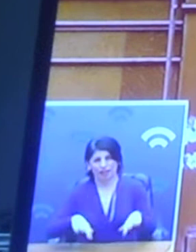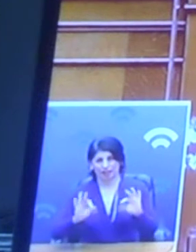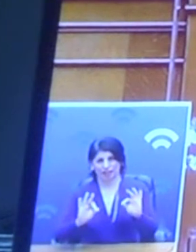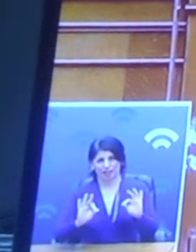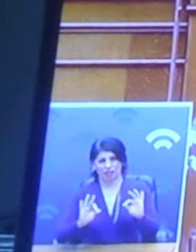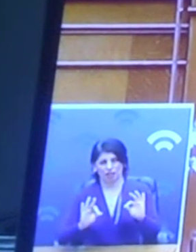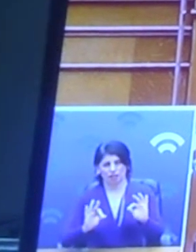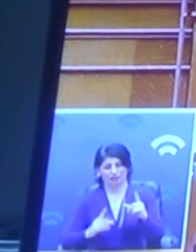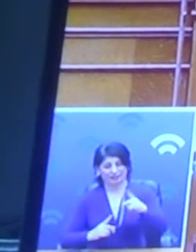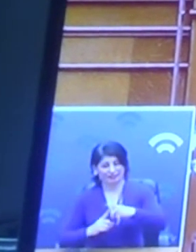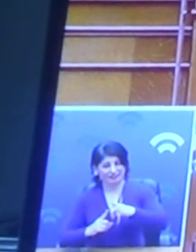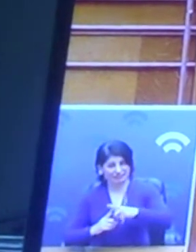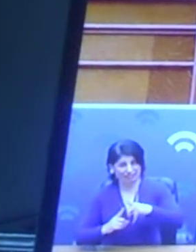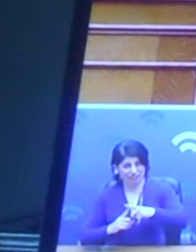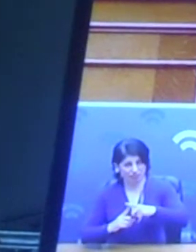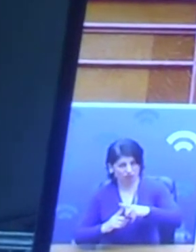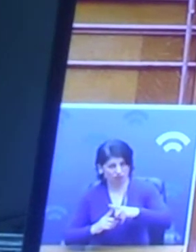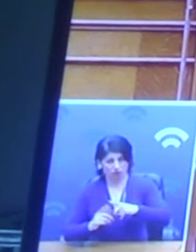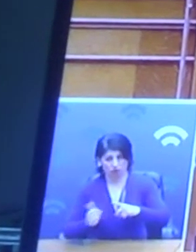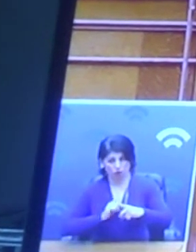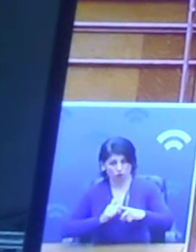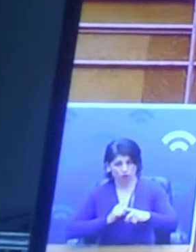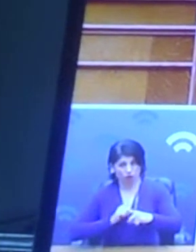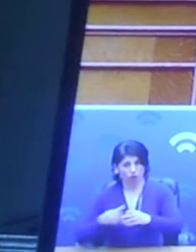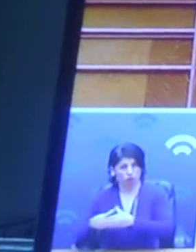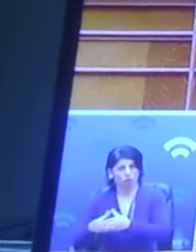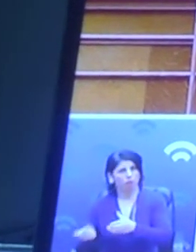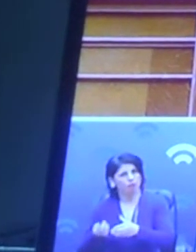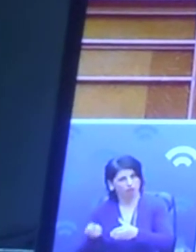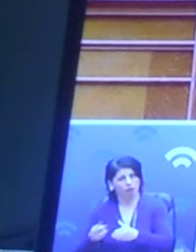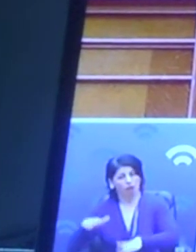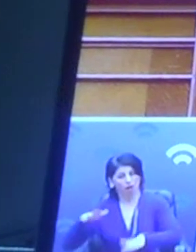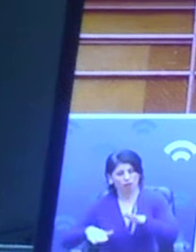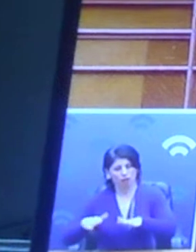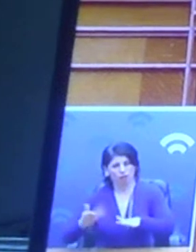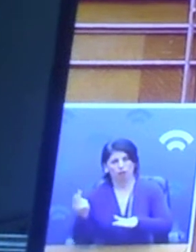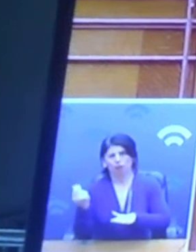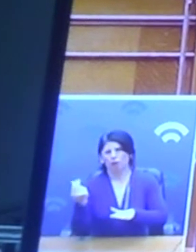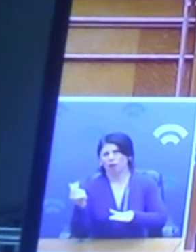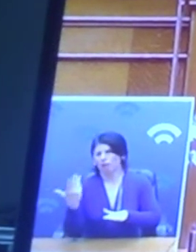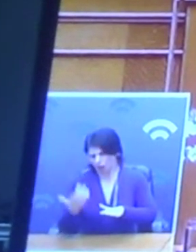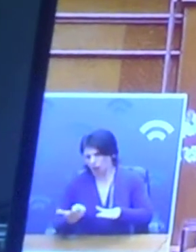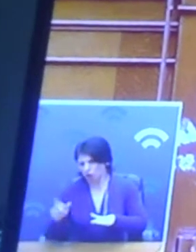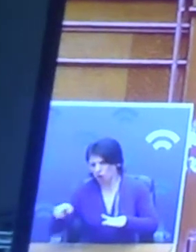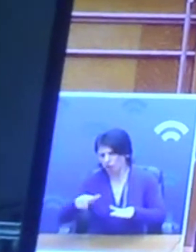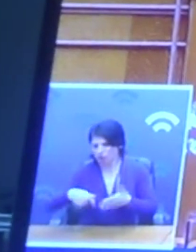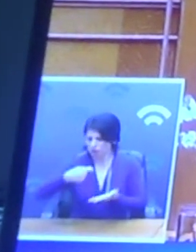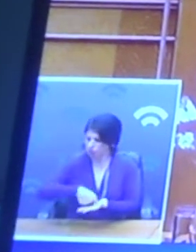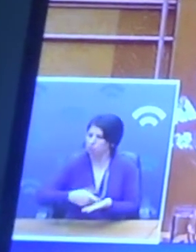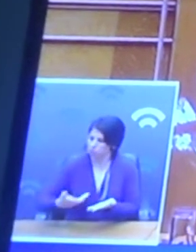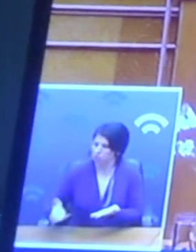διαγνωστικών τεστ που στον ιδιωτικό τομέα γίνονταν ανάλογα με το πορτοφόλι βέβαια του καθενός,